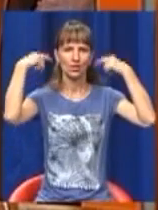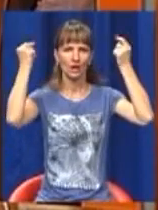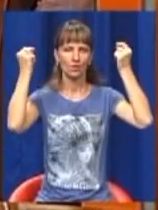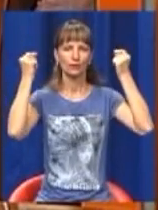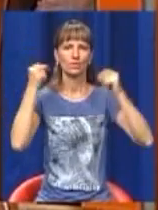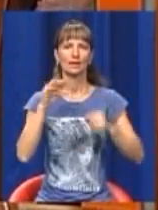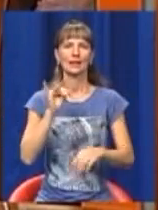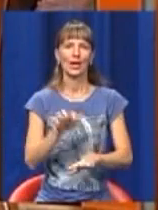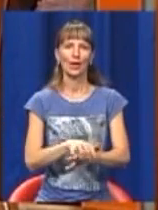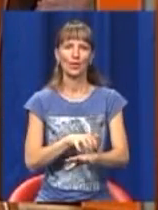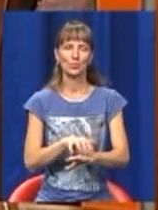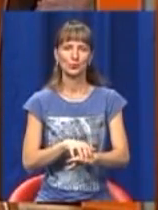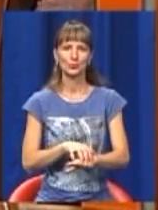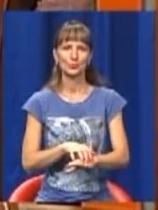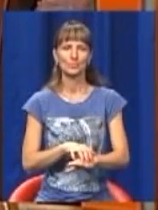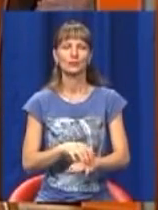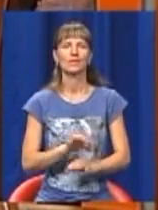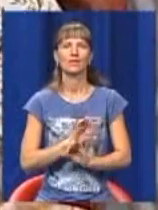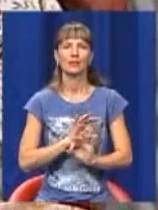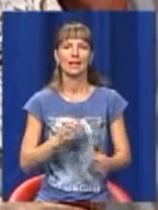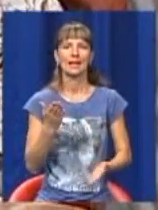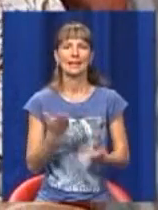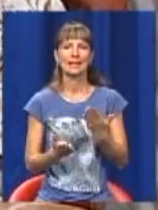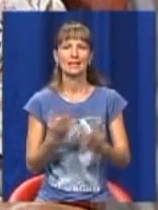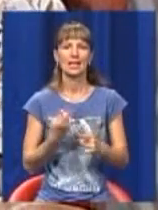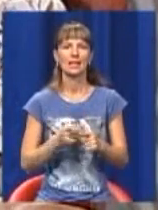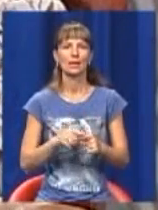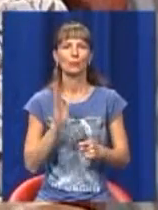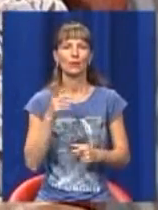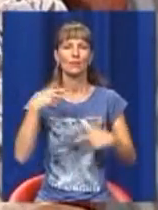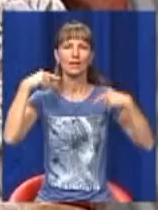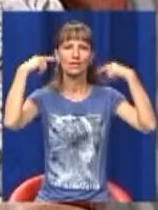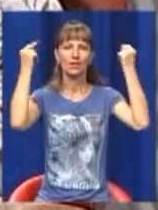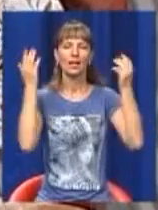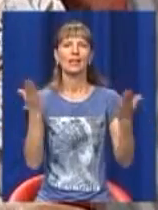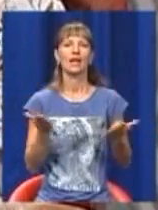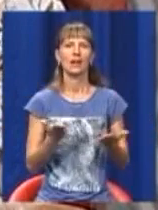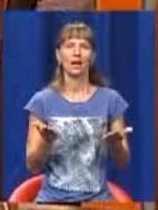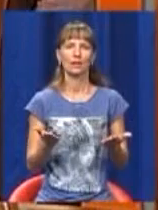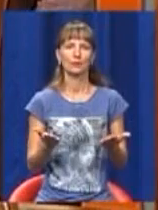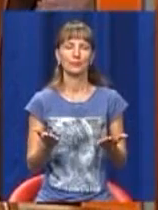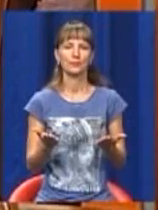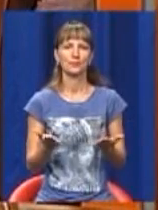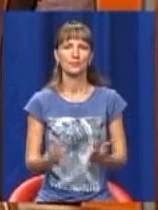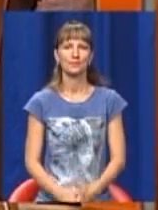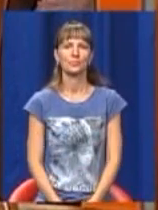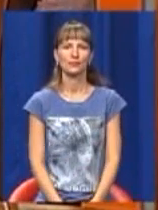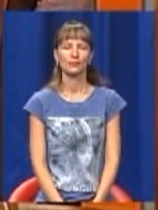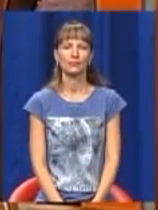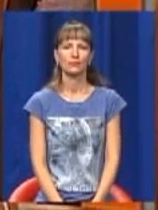і кошку. Добре, а якщо це буде вівчарка, яка саме?